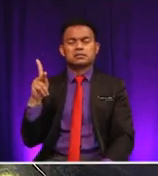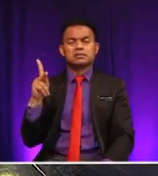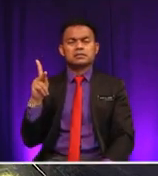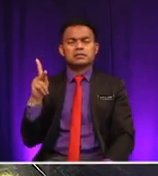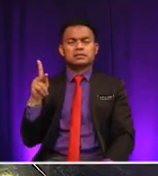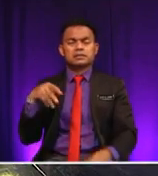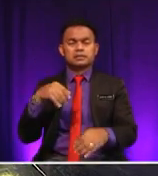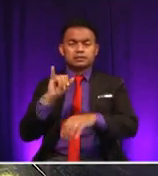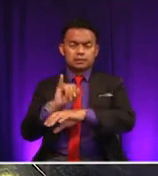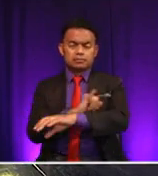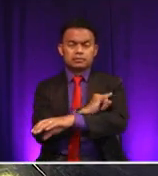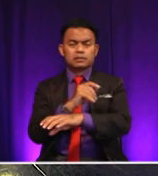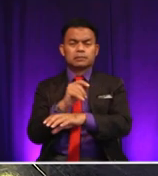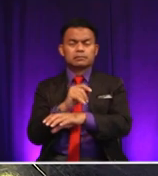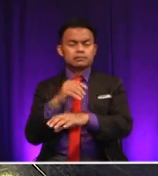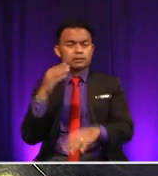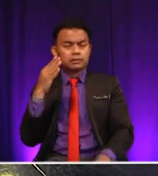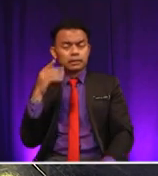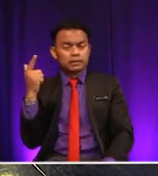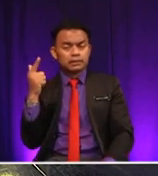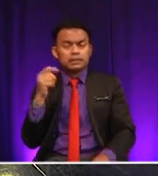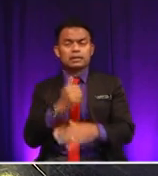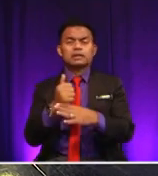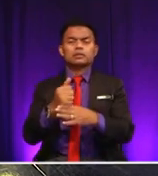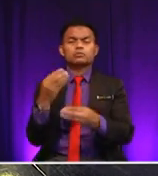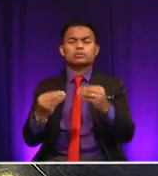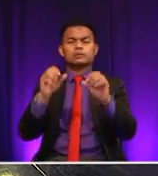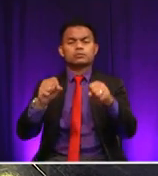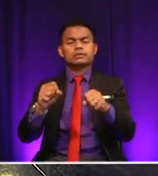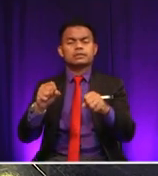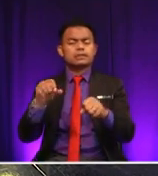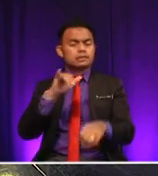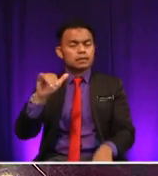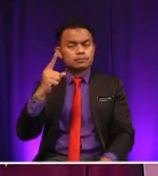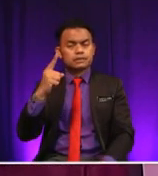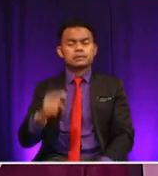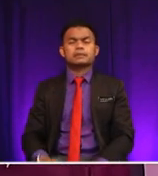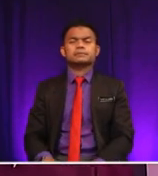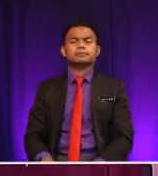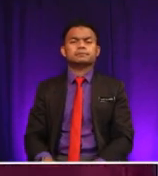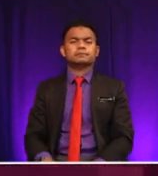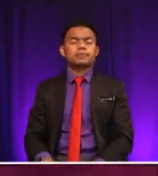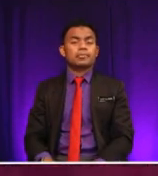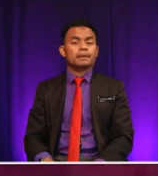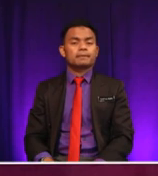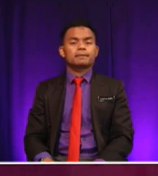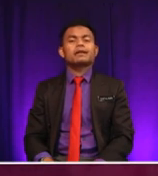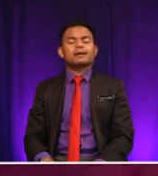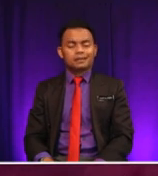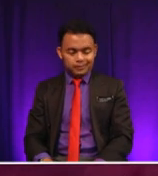dia boleh sama dengan puisi yang lain juga sebagai dari gurindam ini dia berbejo